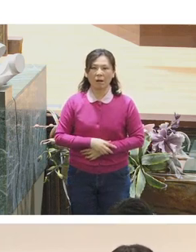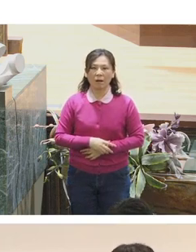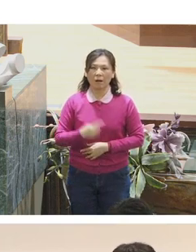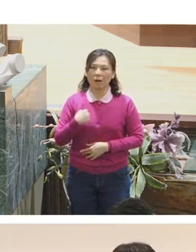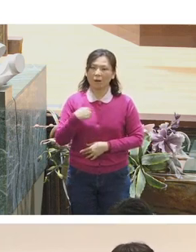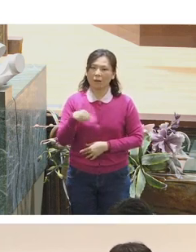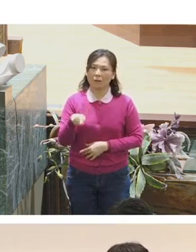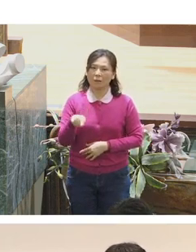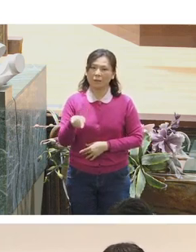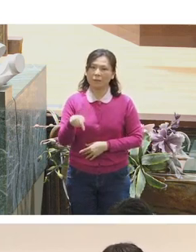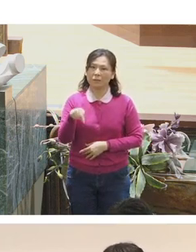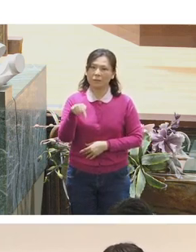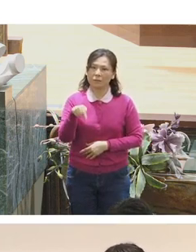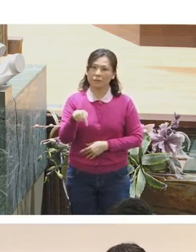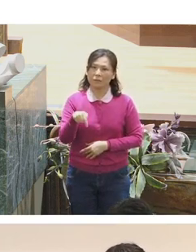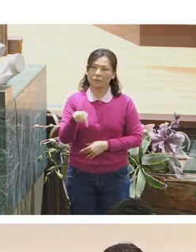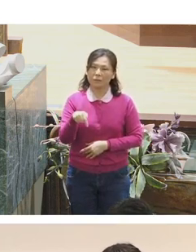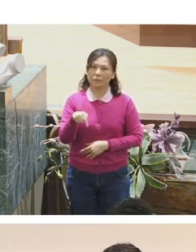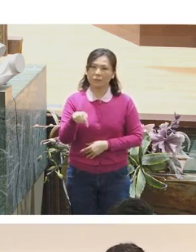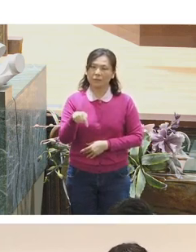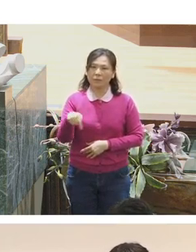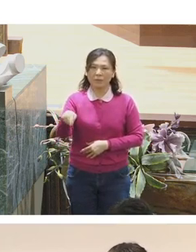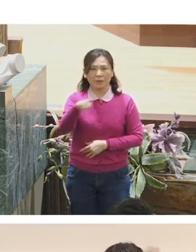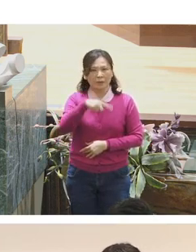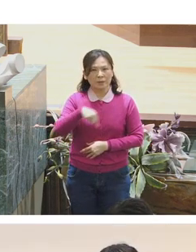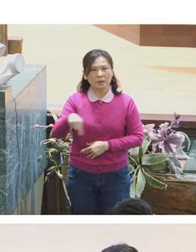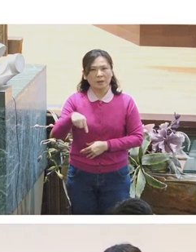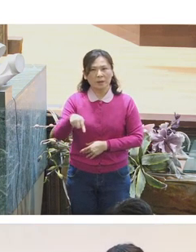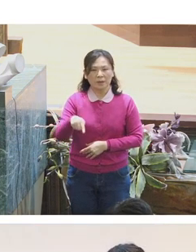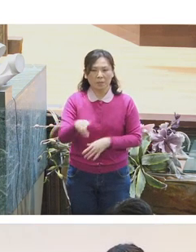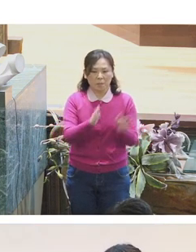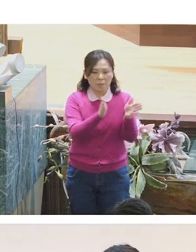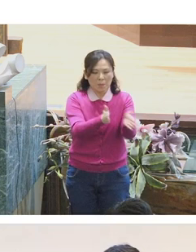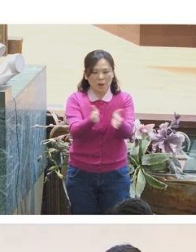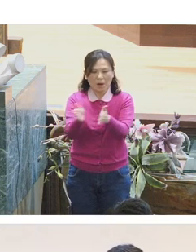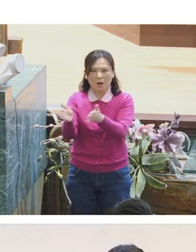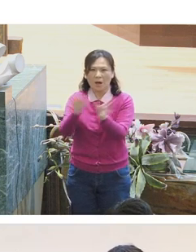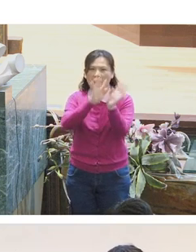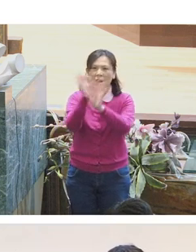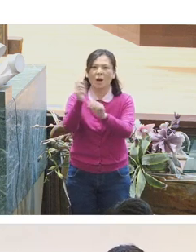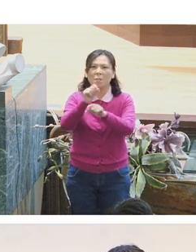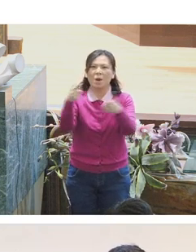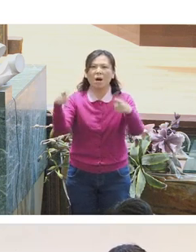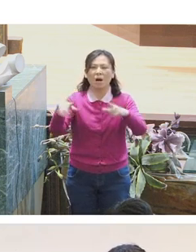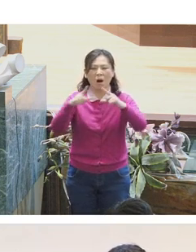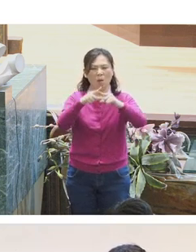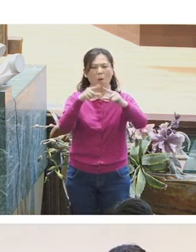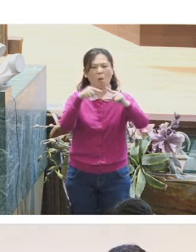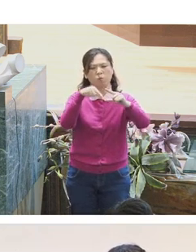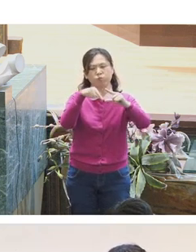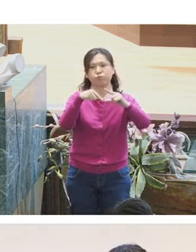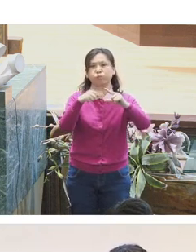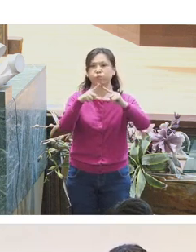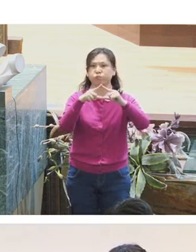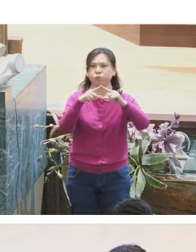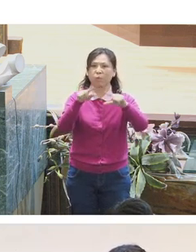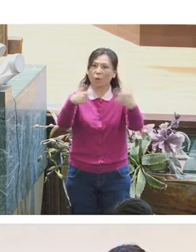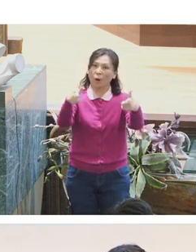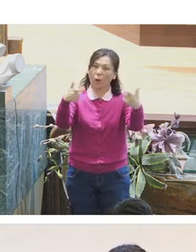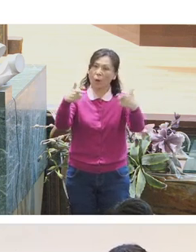回去，就是那这个时候就是因为他们长的是不同的样子，他们不是一个三角形的结构。那这个时候